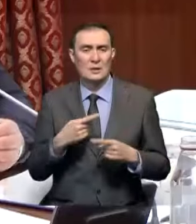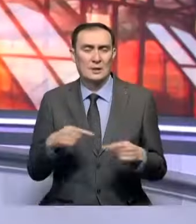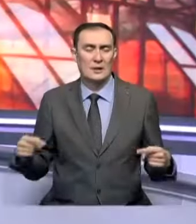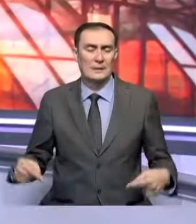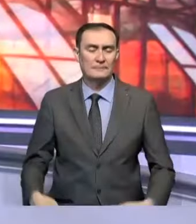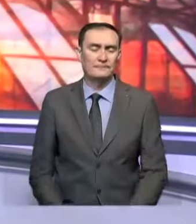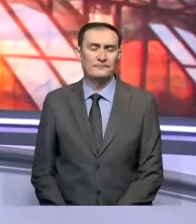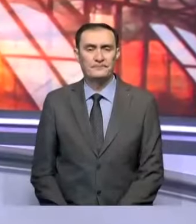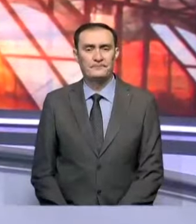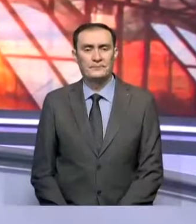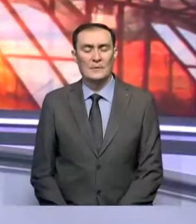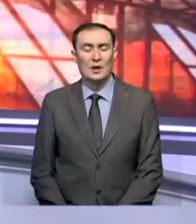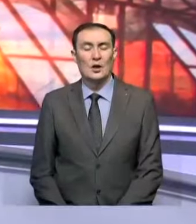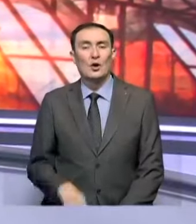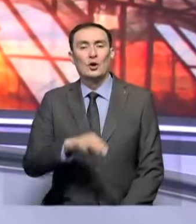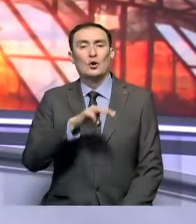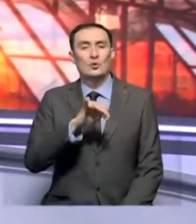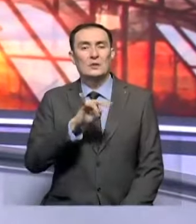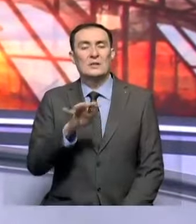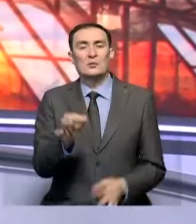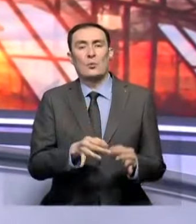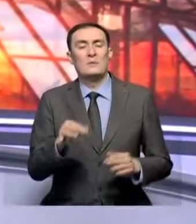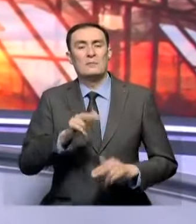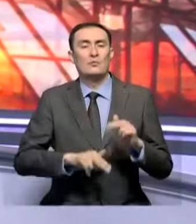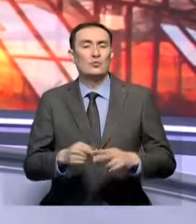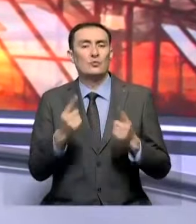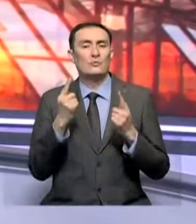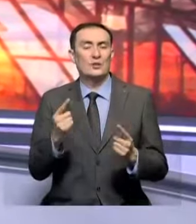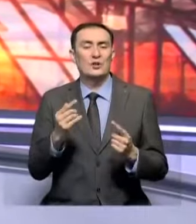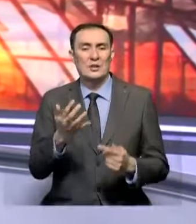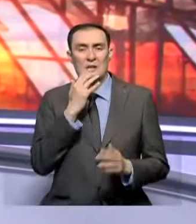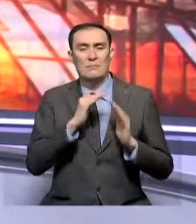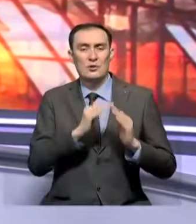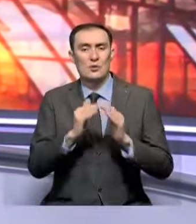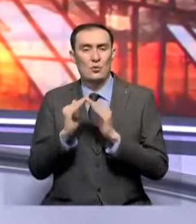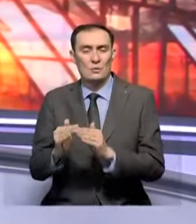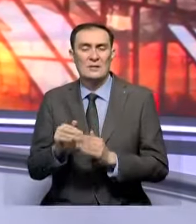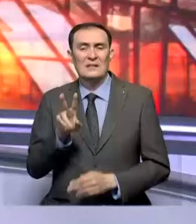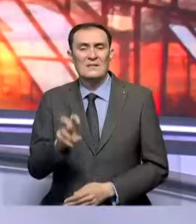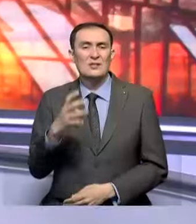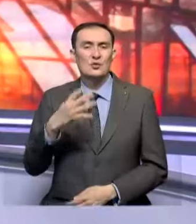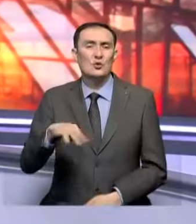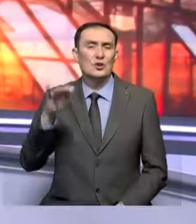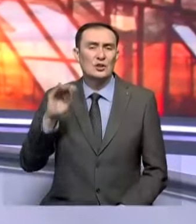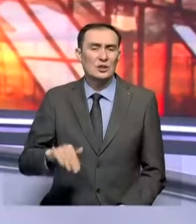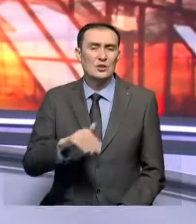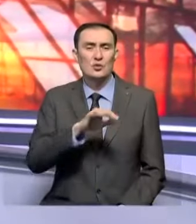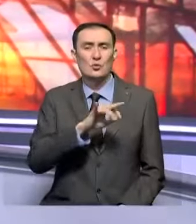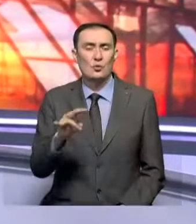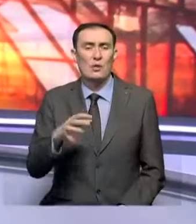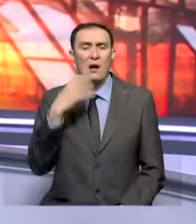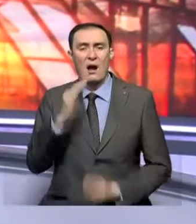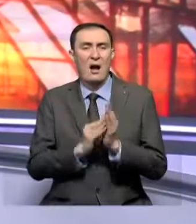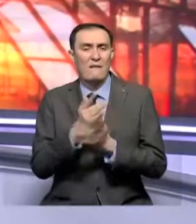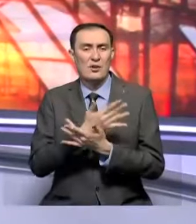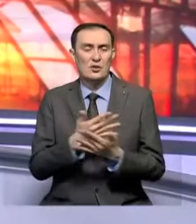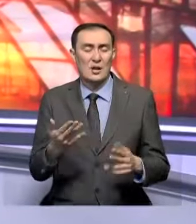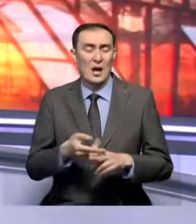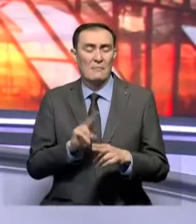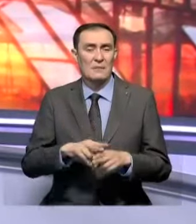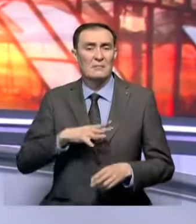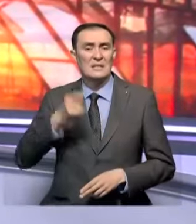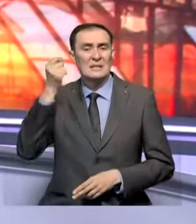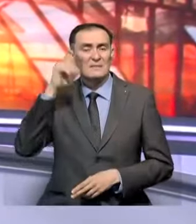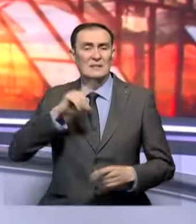изделия в туркестанской области построят крупнейший в стране тепличный комплекс на 240.000 тонн овощей об этом стало